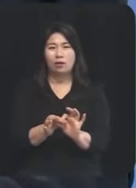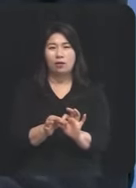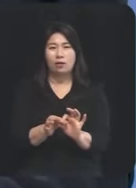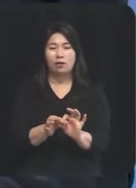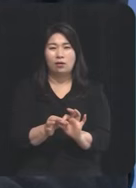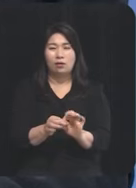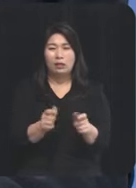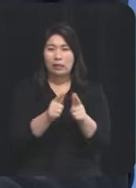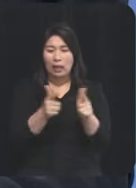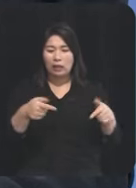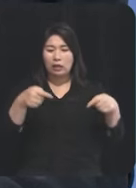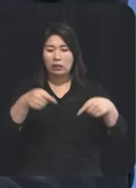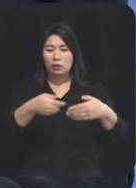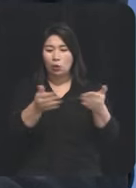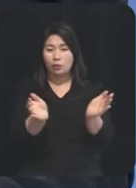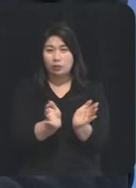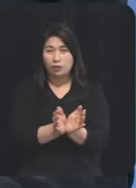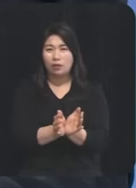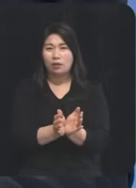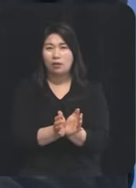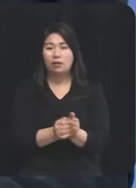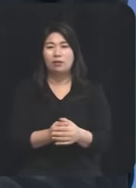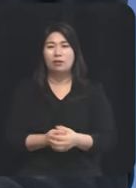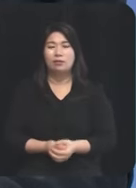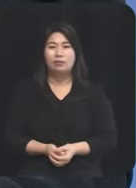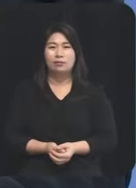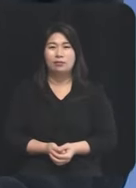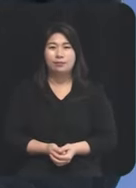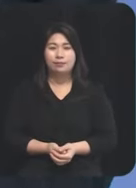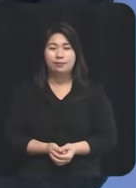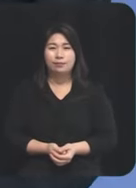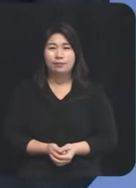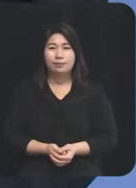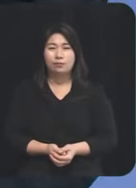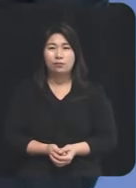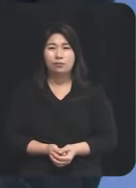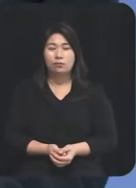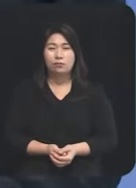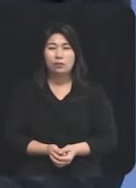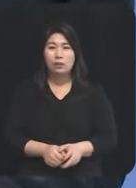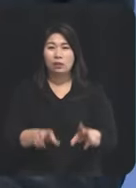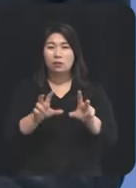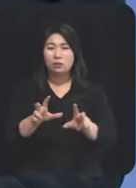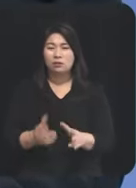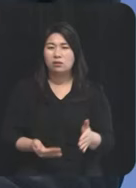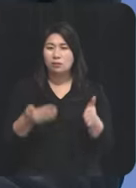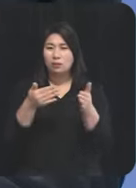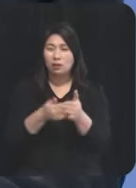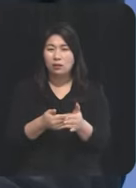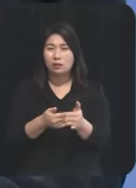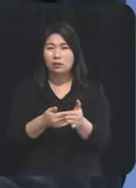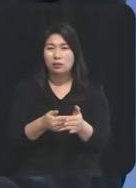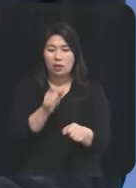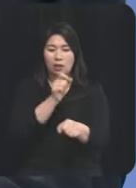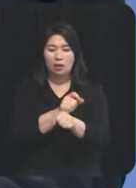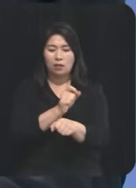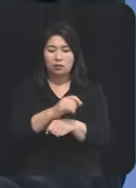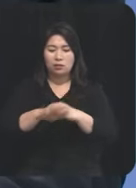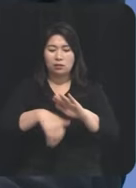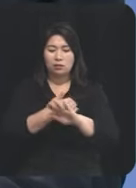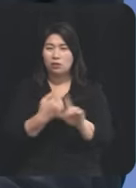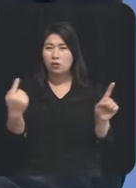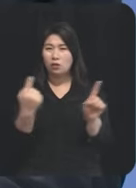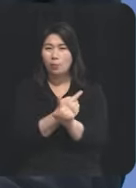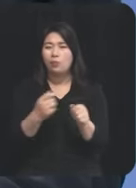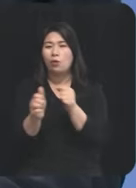구성 수기 민주주의 강화를 말씀 주셨습니다. 네, 지금까지 행정체제